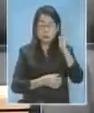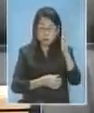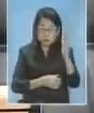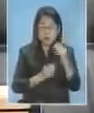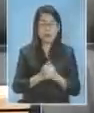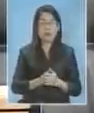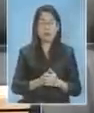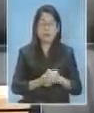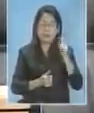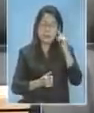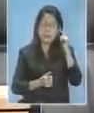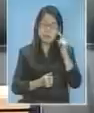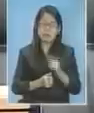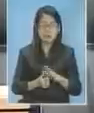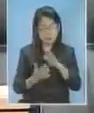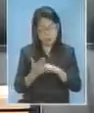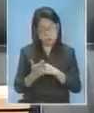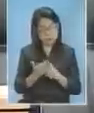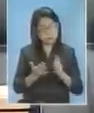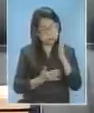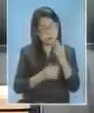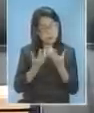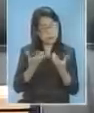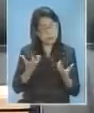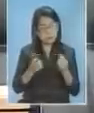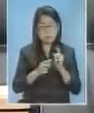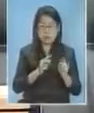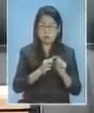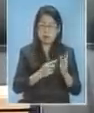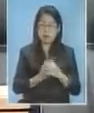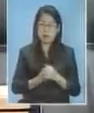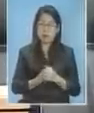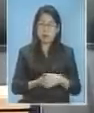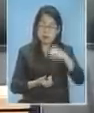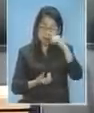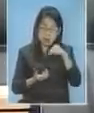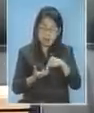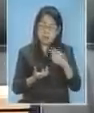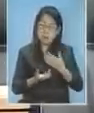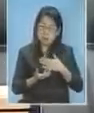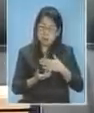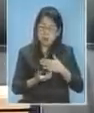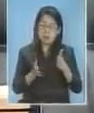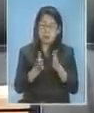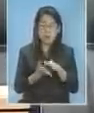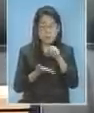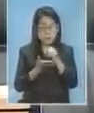าทำอย่างไรเราจะสร้างมูลค่าเพิ่มให้กับสินค้าและบริการที่เราส่ง